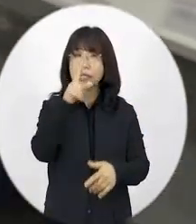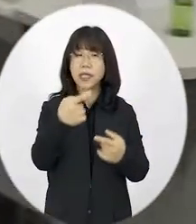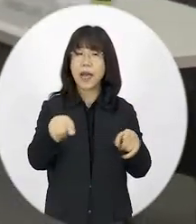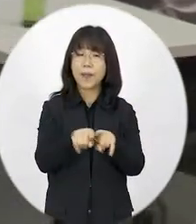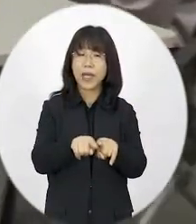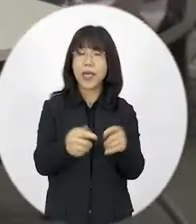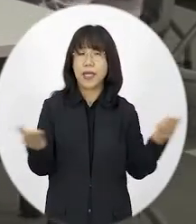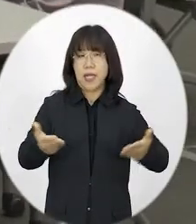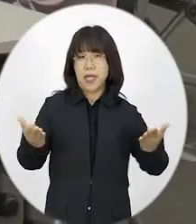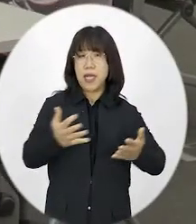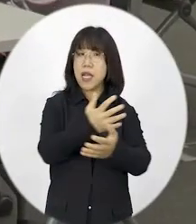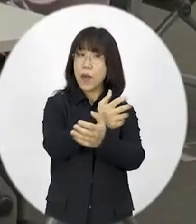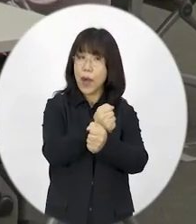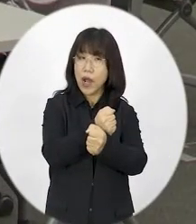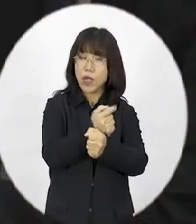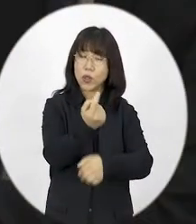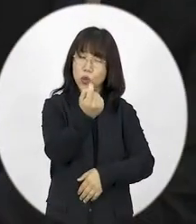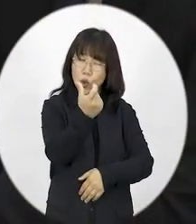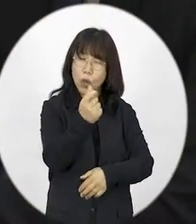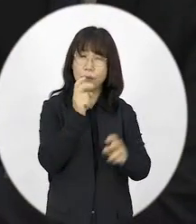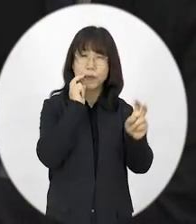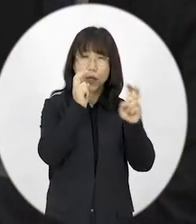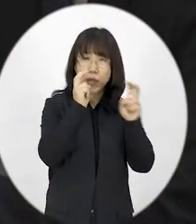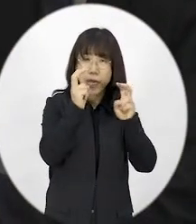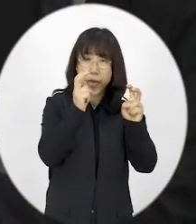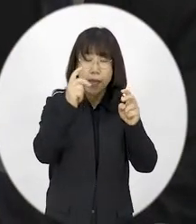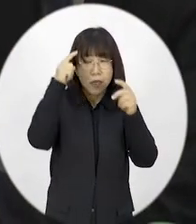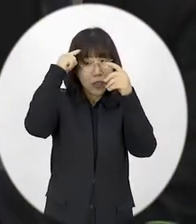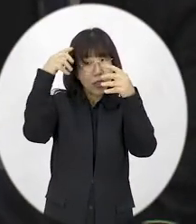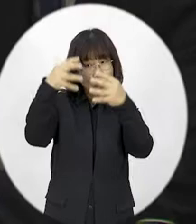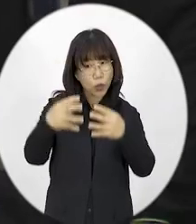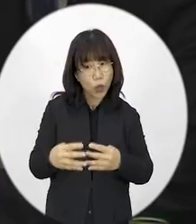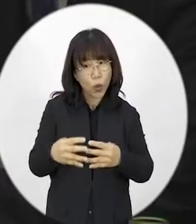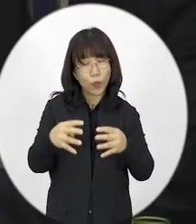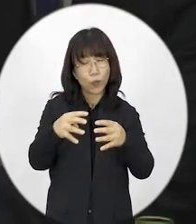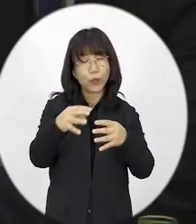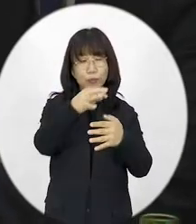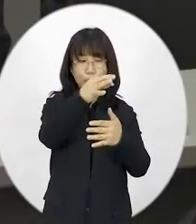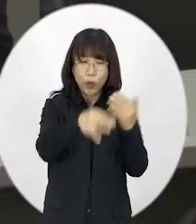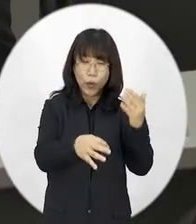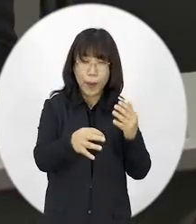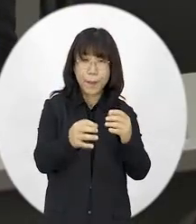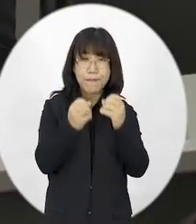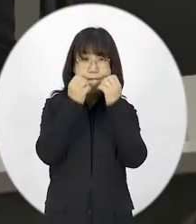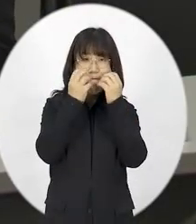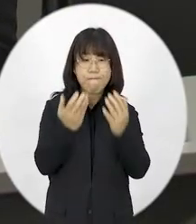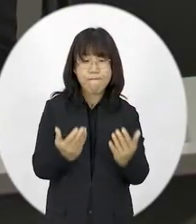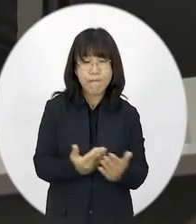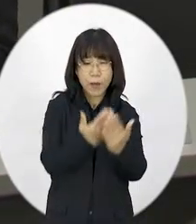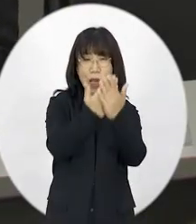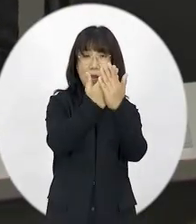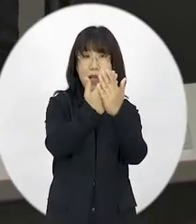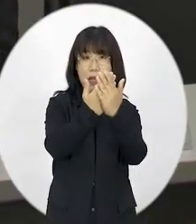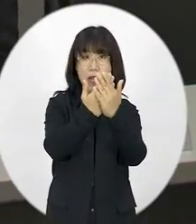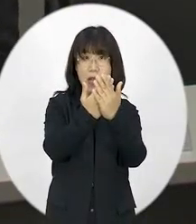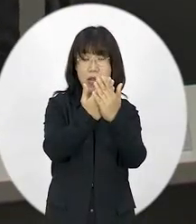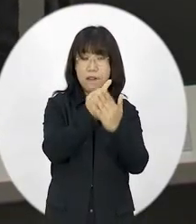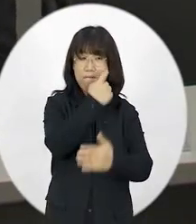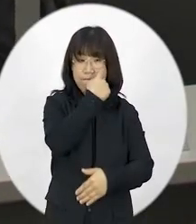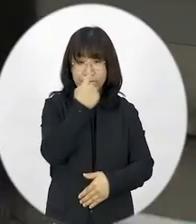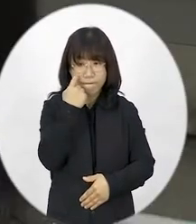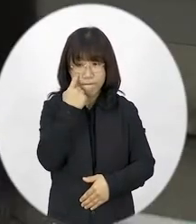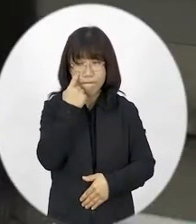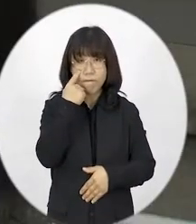이번 LG사이언스파크와의 협약을 계기로 소규모 사업체에 적용 가능한 프로그램을 개발하고 사업의 효과성을